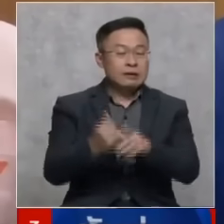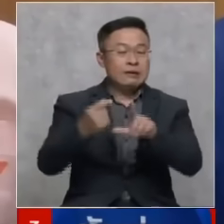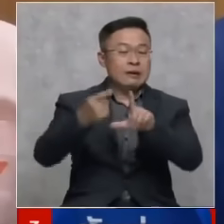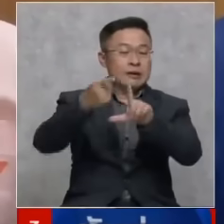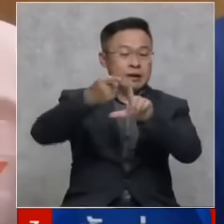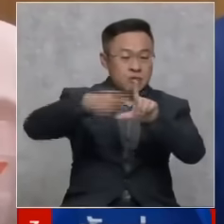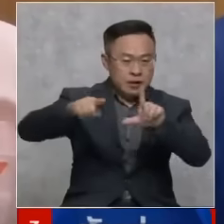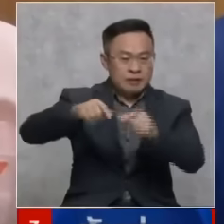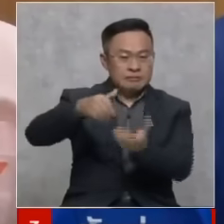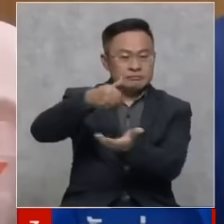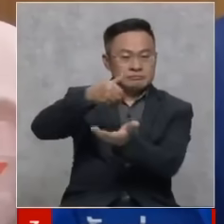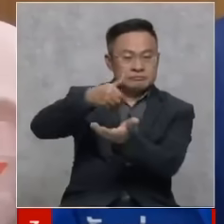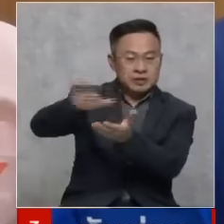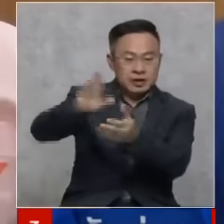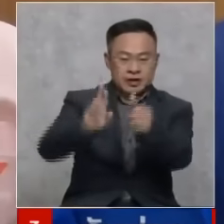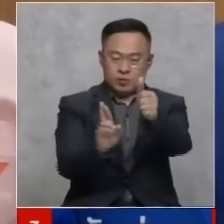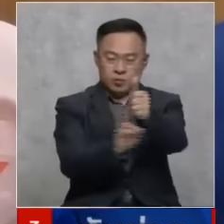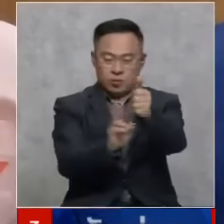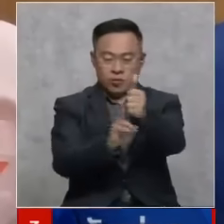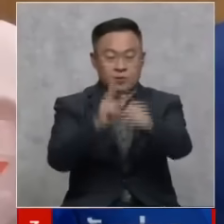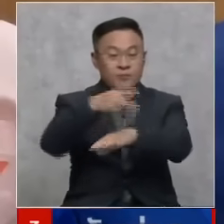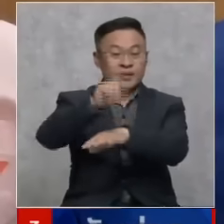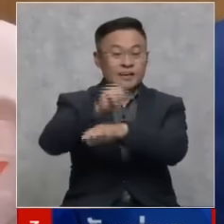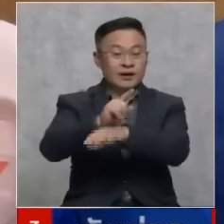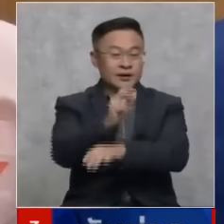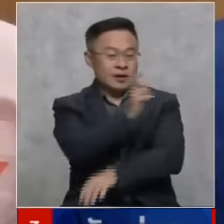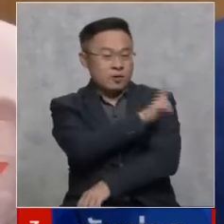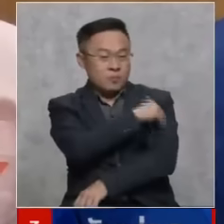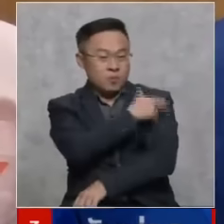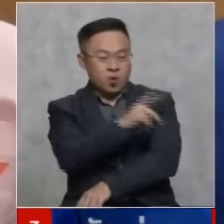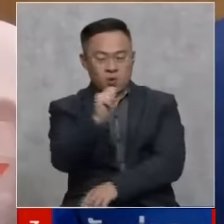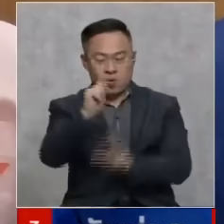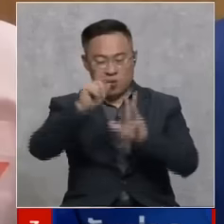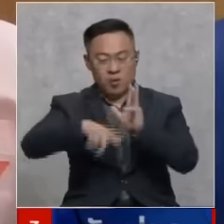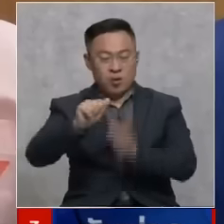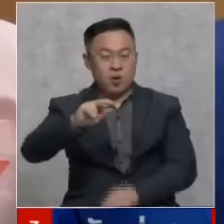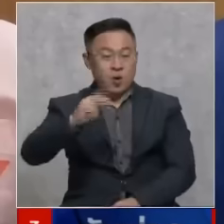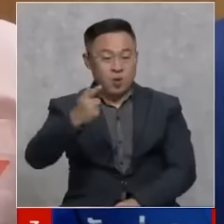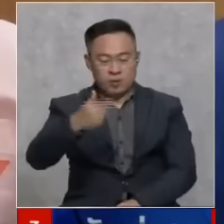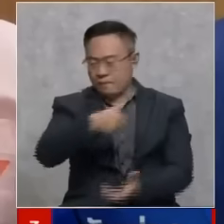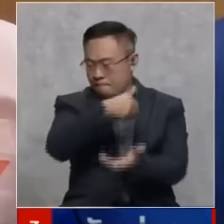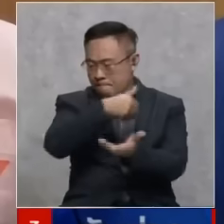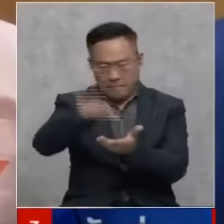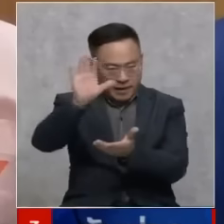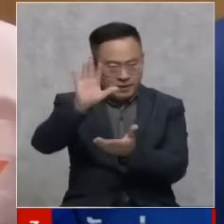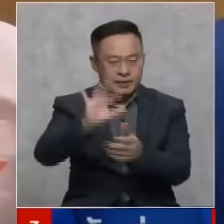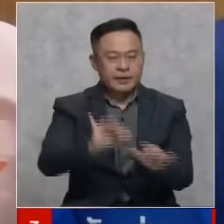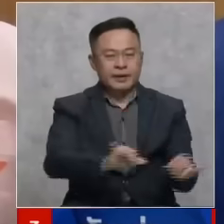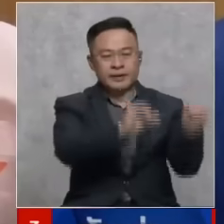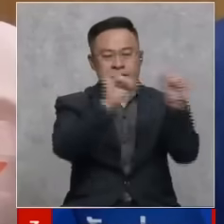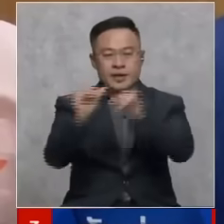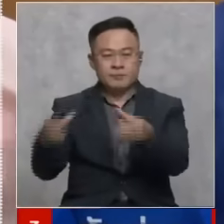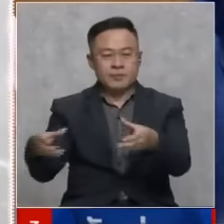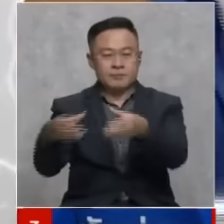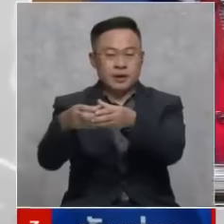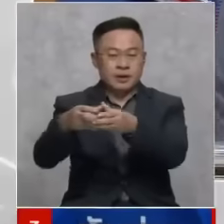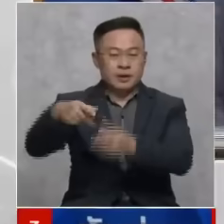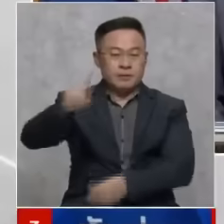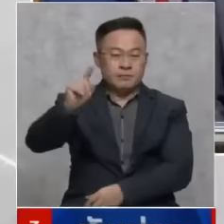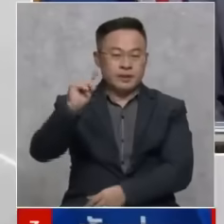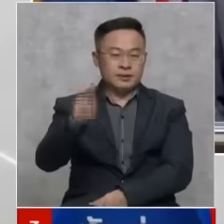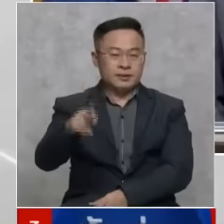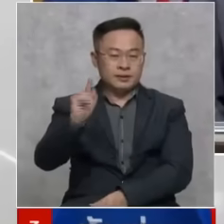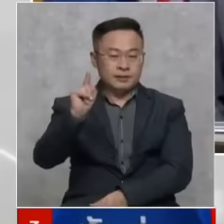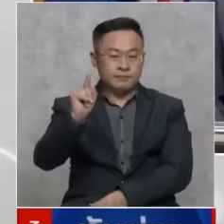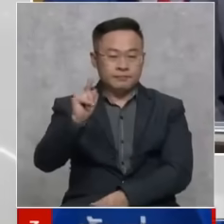ออ๋องปฏิพัทธ์ออกจากพักนี่นะคะเพื่อรักษาตำแหน่งรองประธานสภาผู้แทนราษฎรคนที่1แล้วพักเป็นธรรมอาจจะเป็นหนึ่